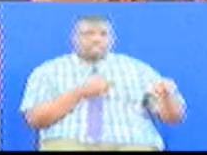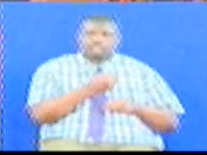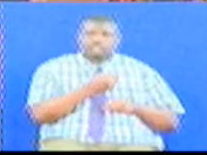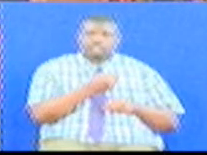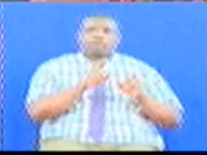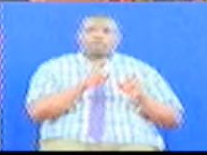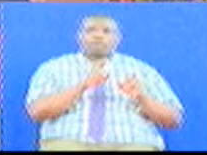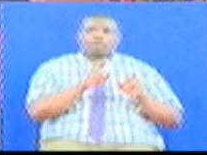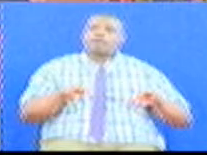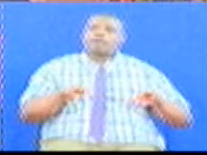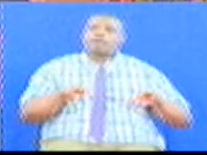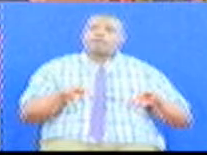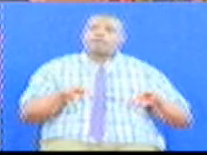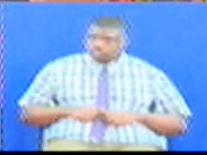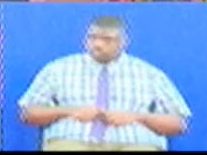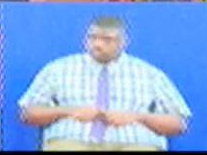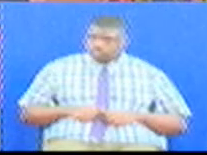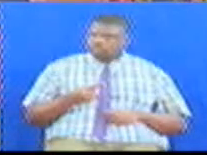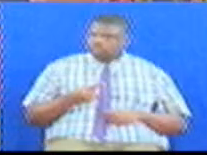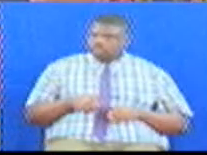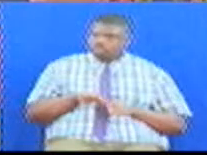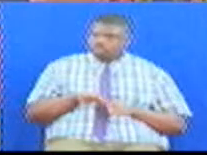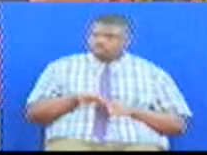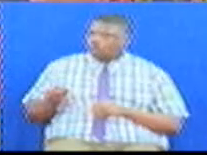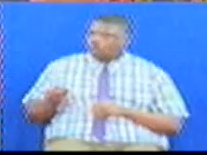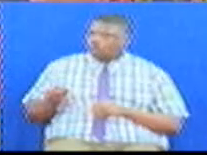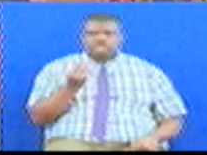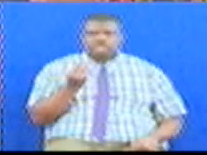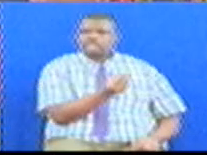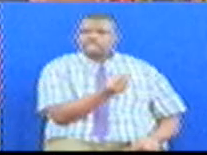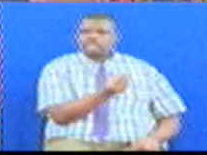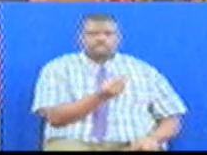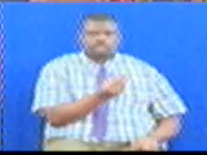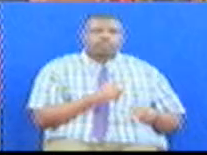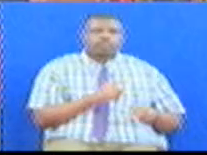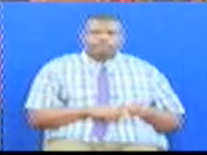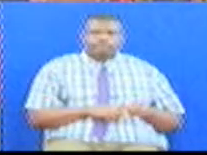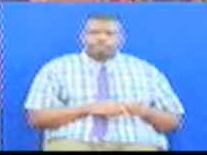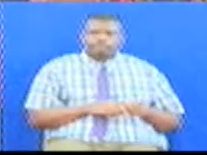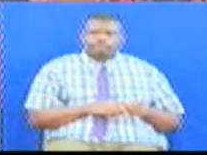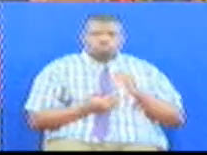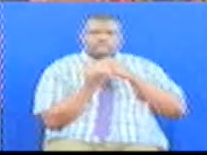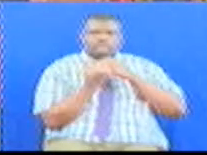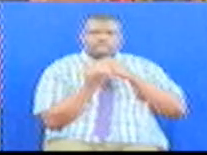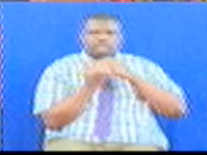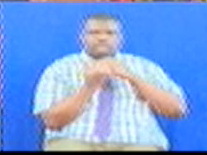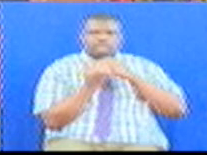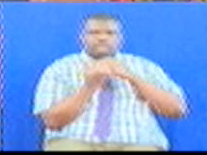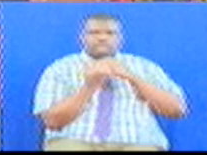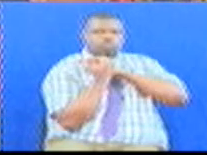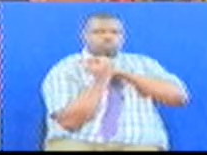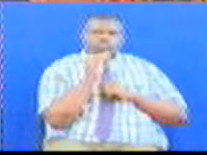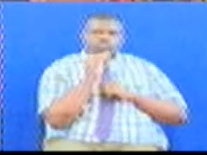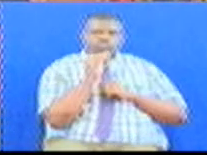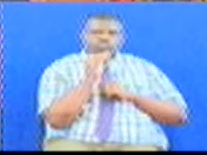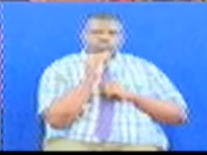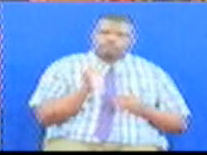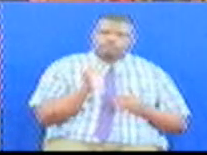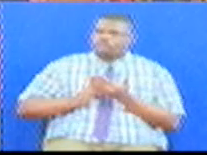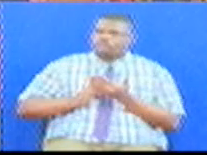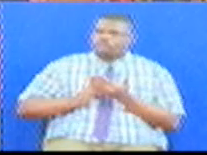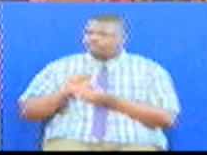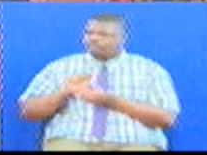hiyo tukisema kwamba tuwaweke pembeni wasiweze kushtakiwa kwa sababu kuna walikuwa kwenye kutimiza majukumu yao, kuna vitu naona mimi